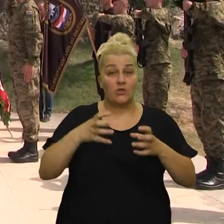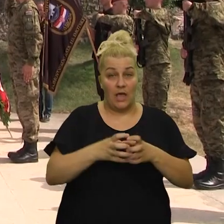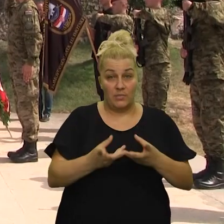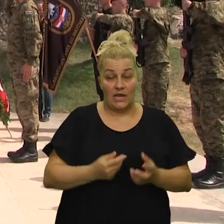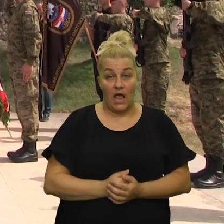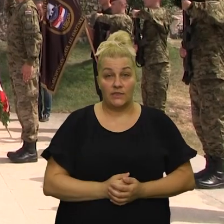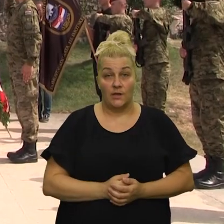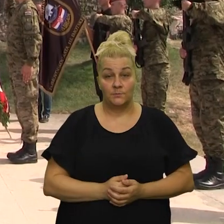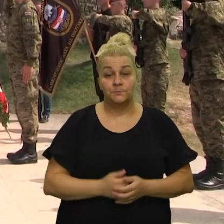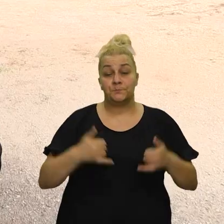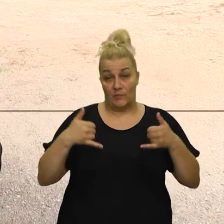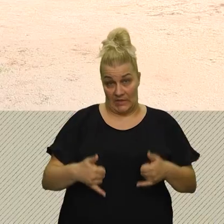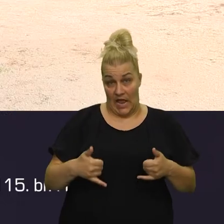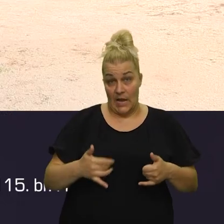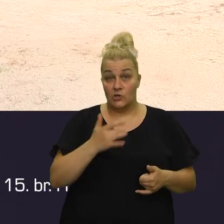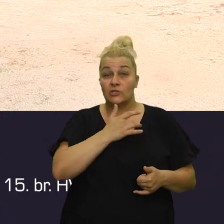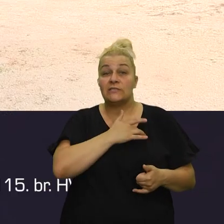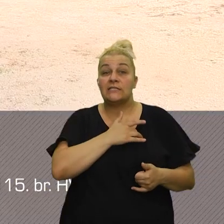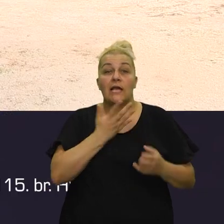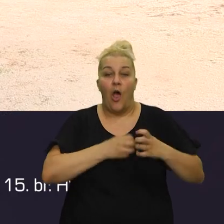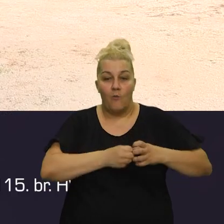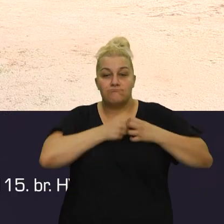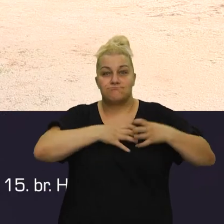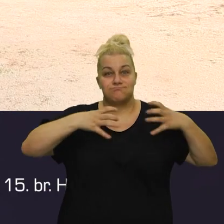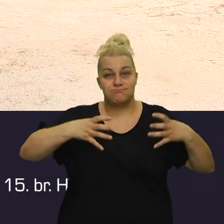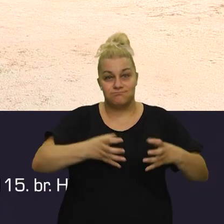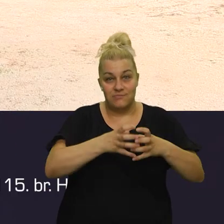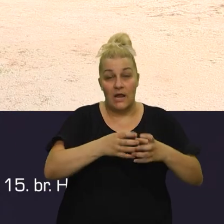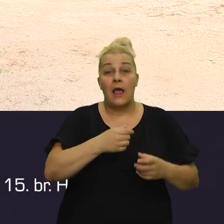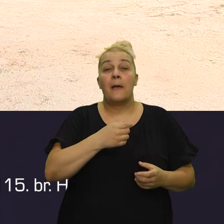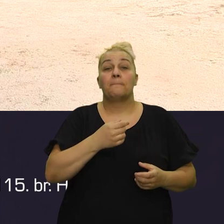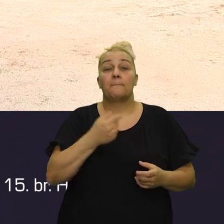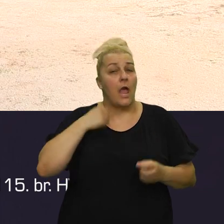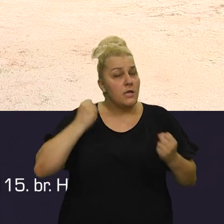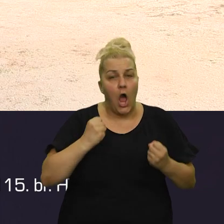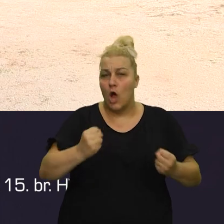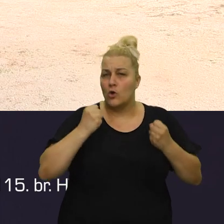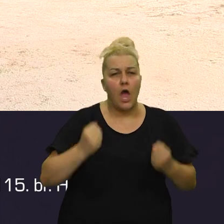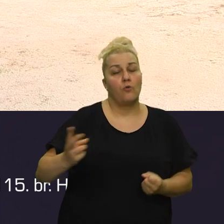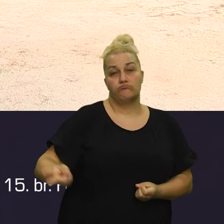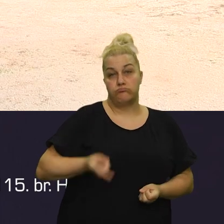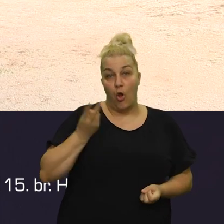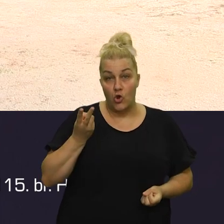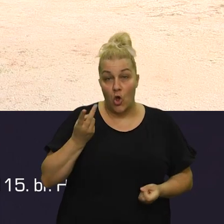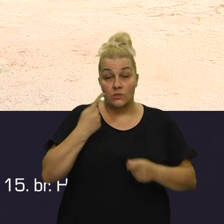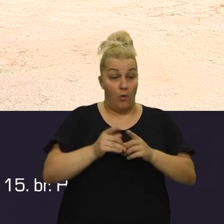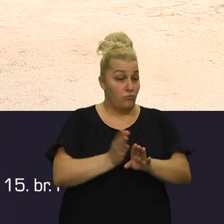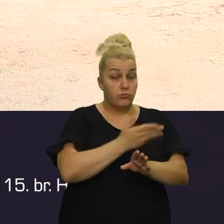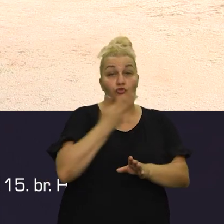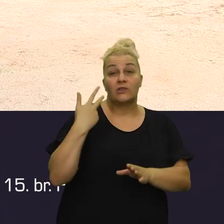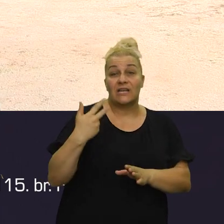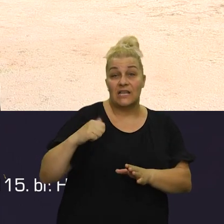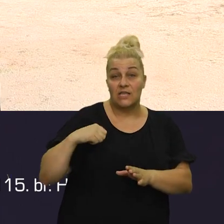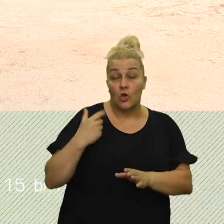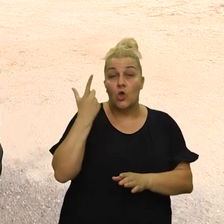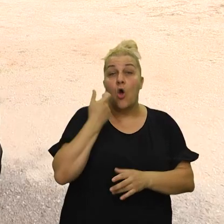dan, kako naši ljudi kažu, meni je srce ko bukara. Ne da sam ponosan, nek sam izrazito ponosan, jer prošlo je 30 godina od